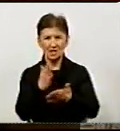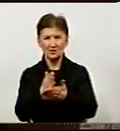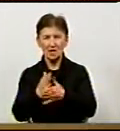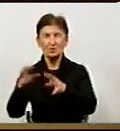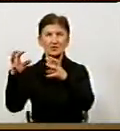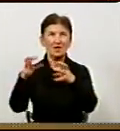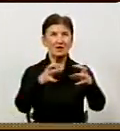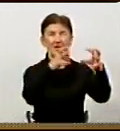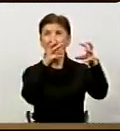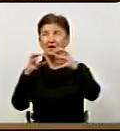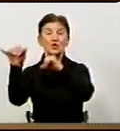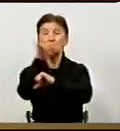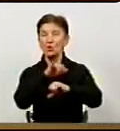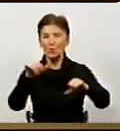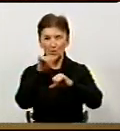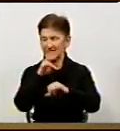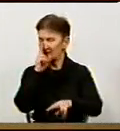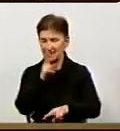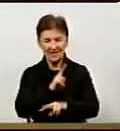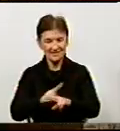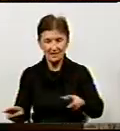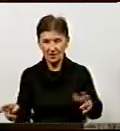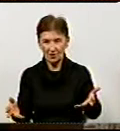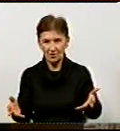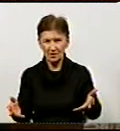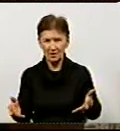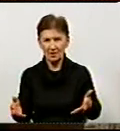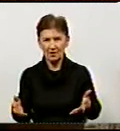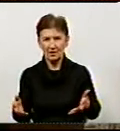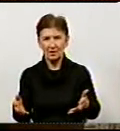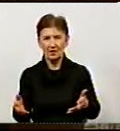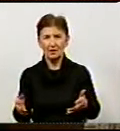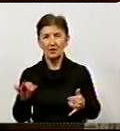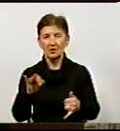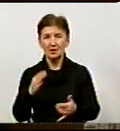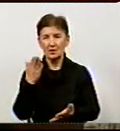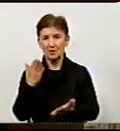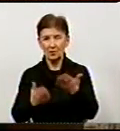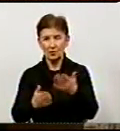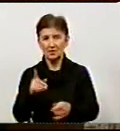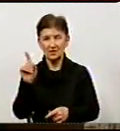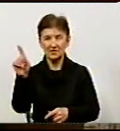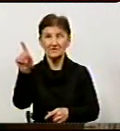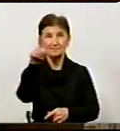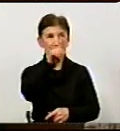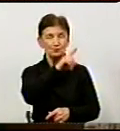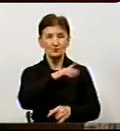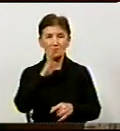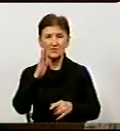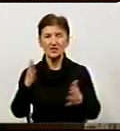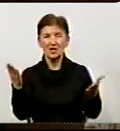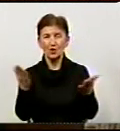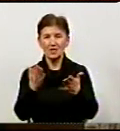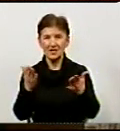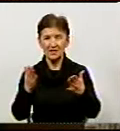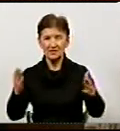не зникають. Ракети літають по заданим напрямкам, і якщо на цих напрямках буде якесь сміття, воно буде